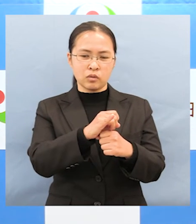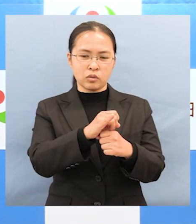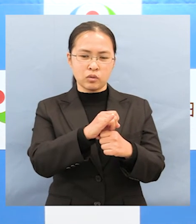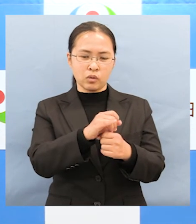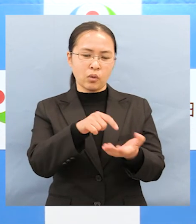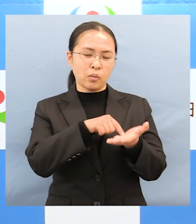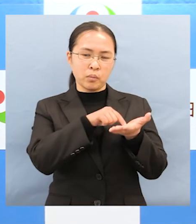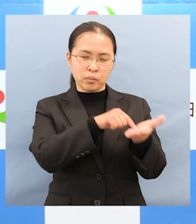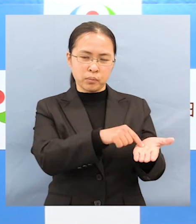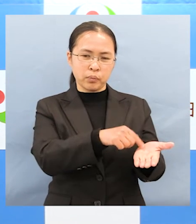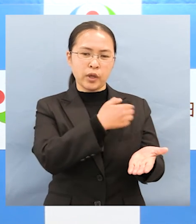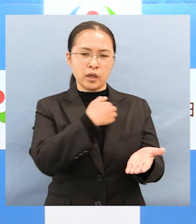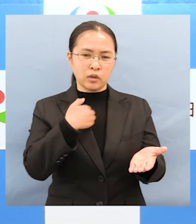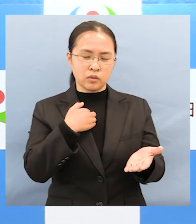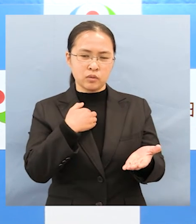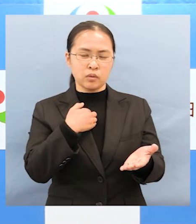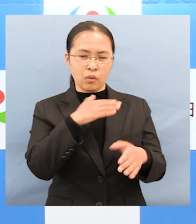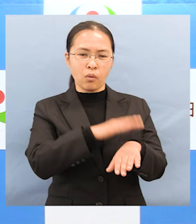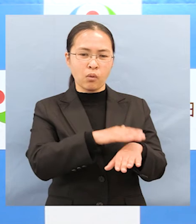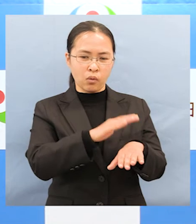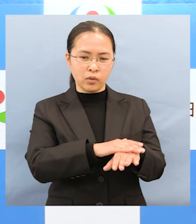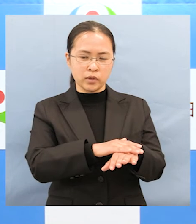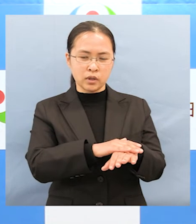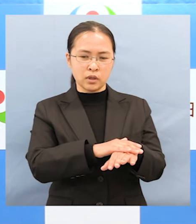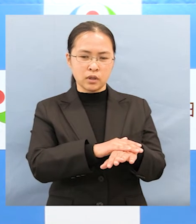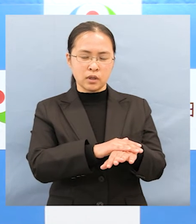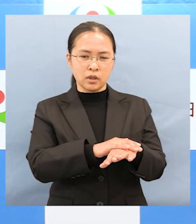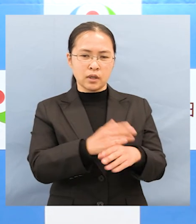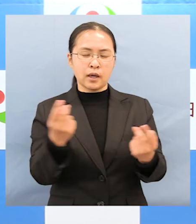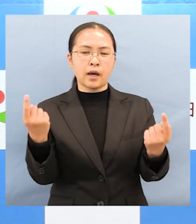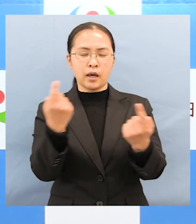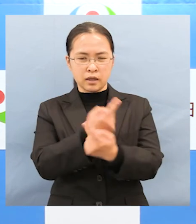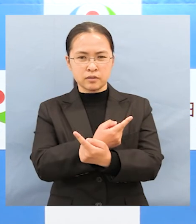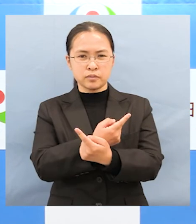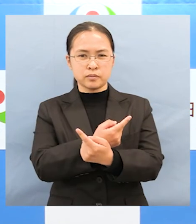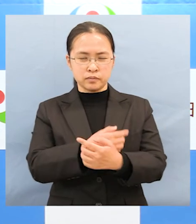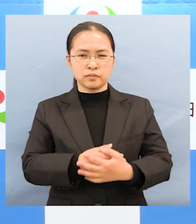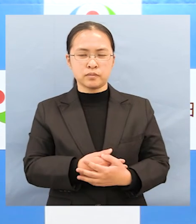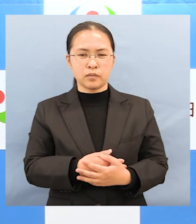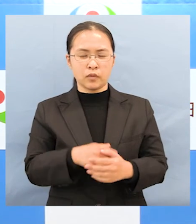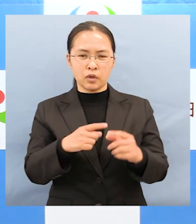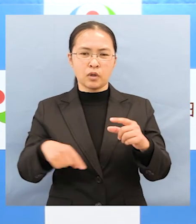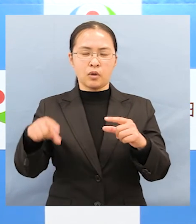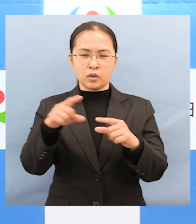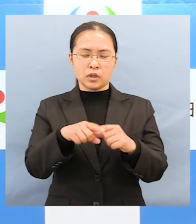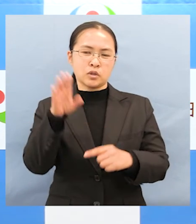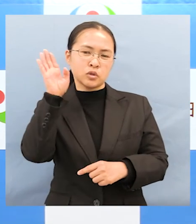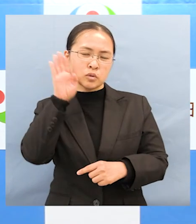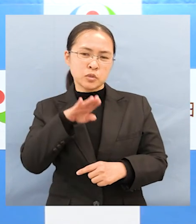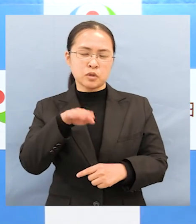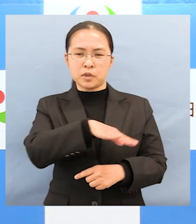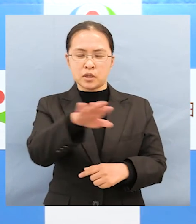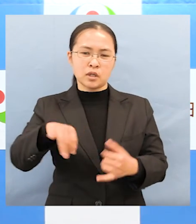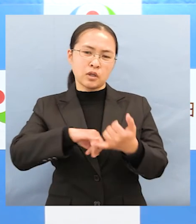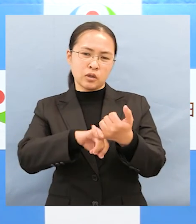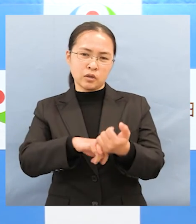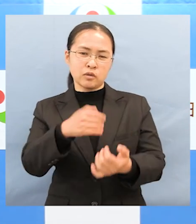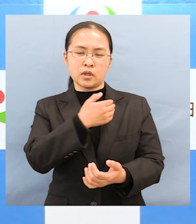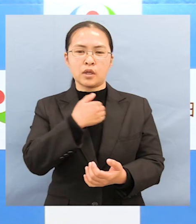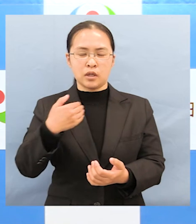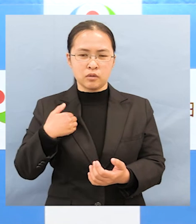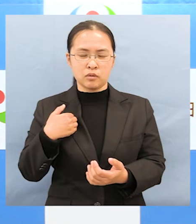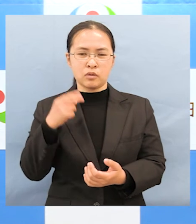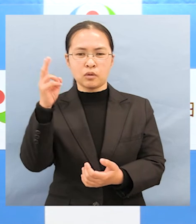の申し込みもというところで、予約システムを少し変更すると、よりスムーズに皆さんに予約していただける